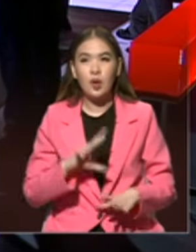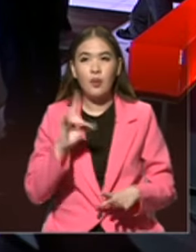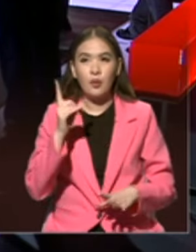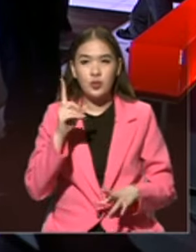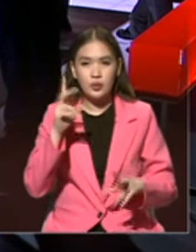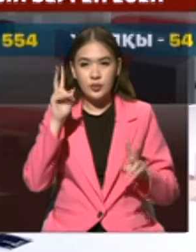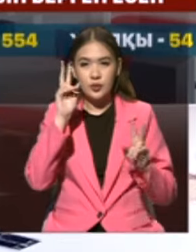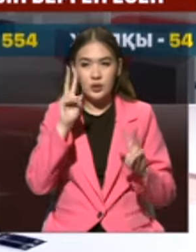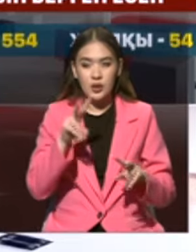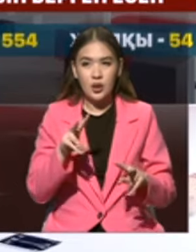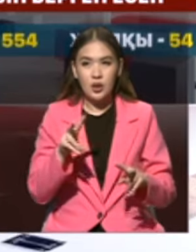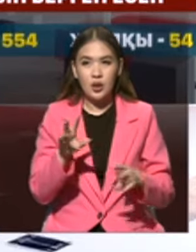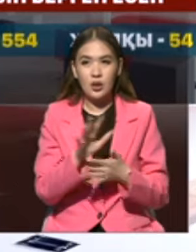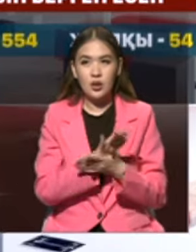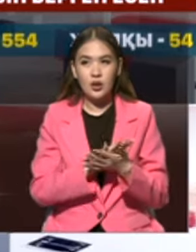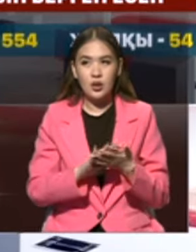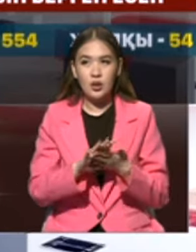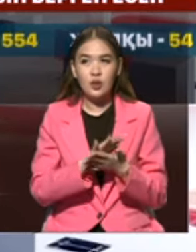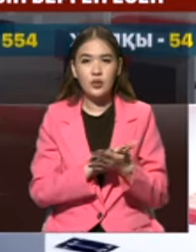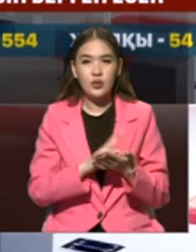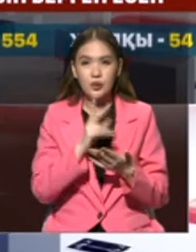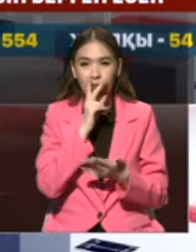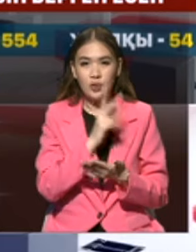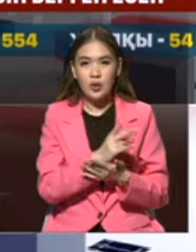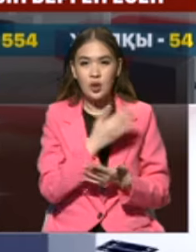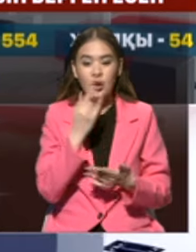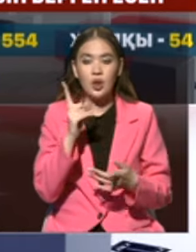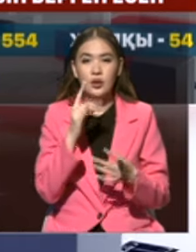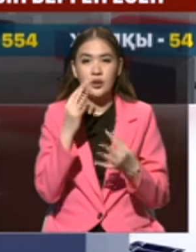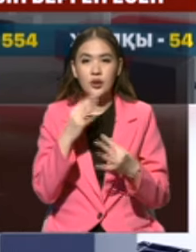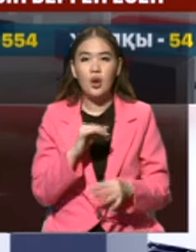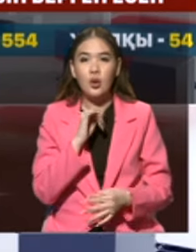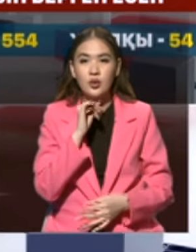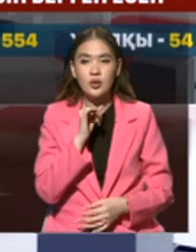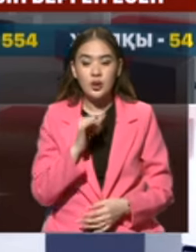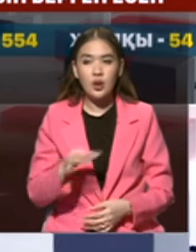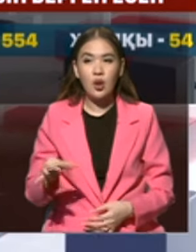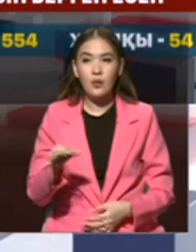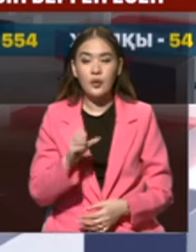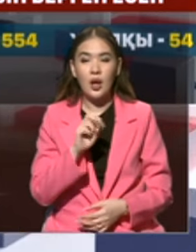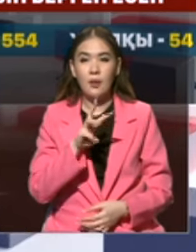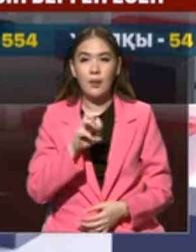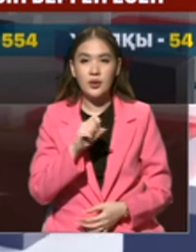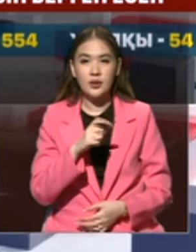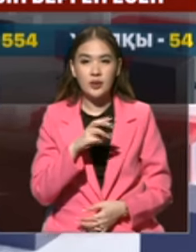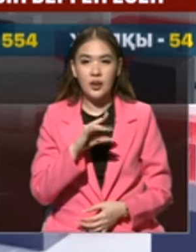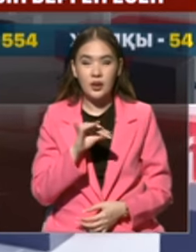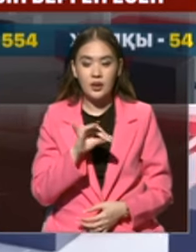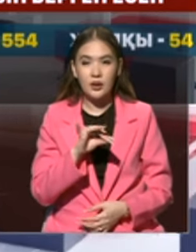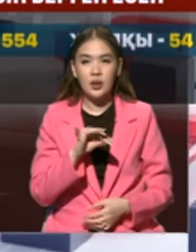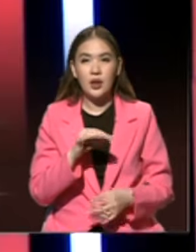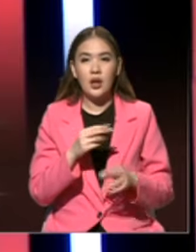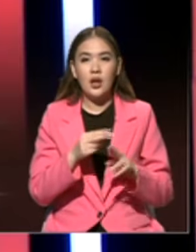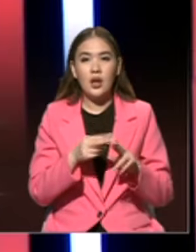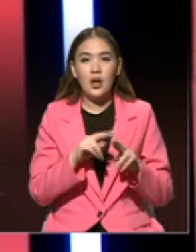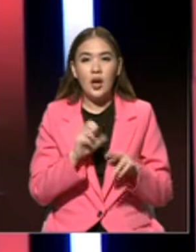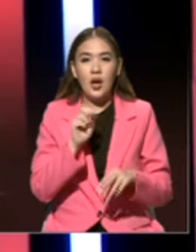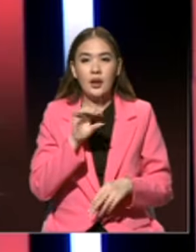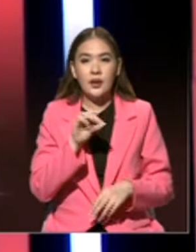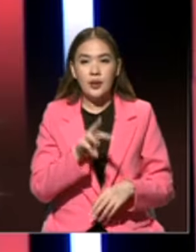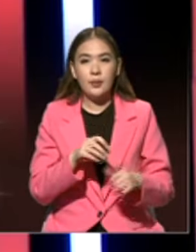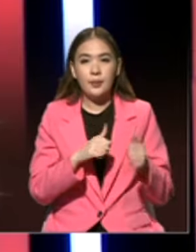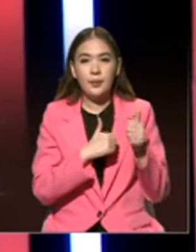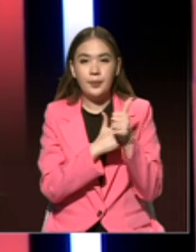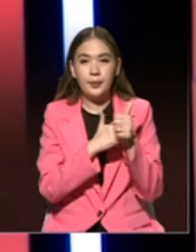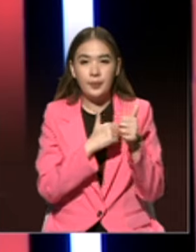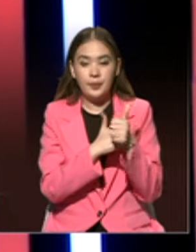қалып отыр деген сұрақ туындайды бұл жерде. Рұқсат болса, Қостанай облысы Амангелді ауданы әкімінің орынбасары Абай Шүкенов мырзаны байланысқа